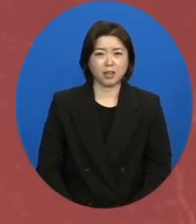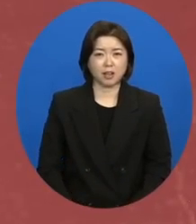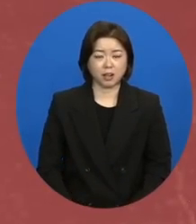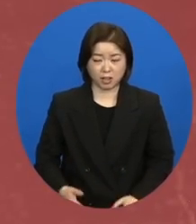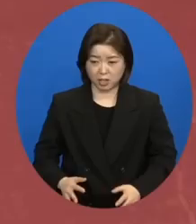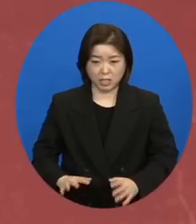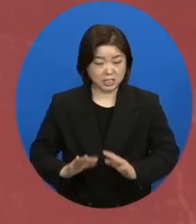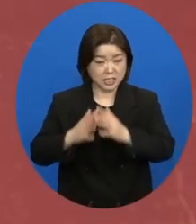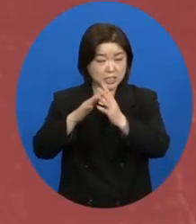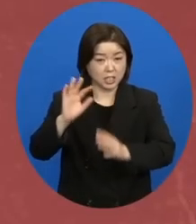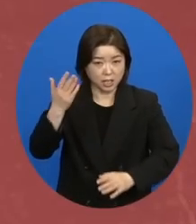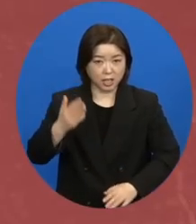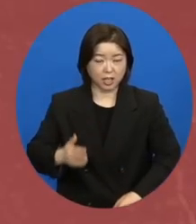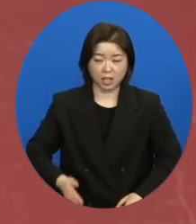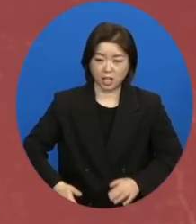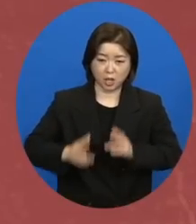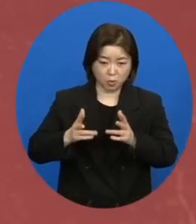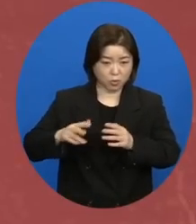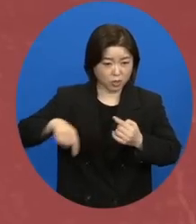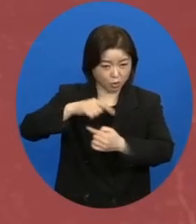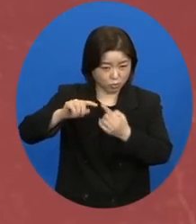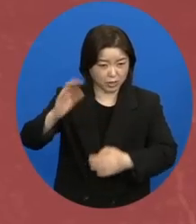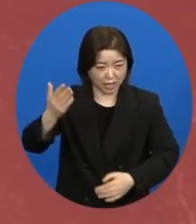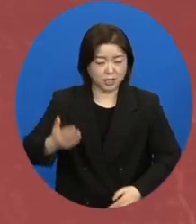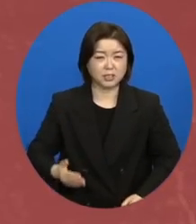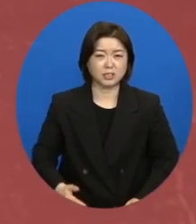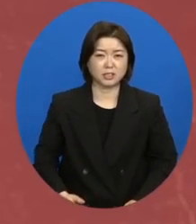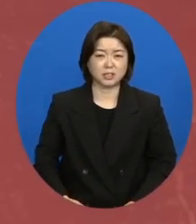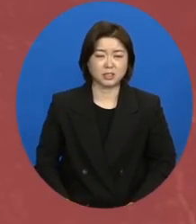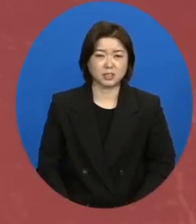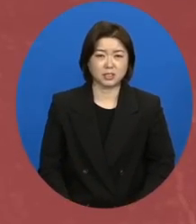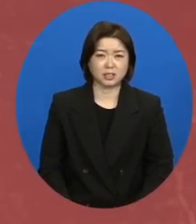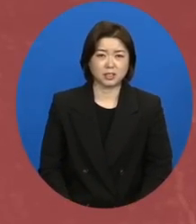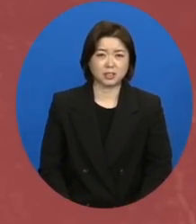짓다고 돼? 공장이 돌아가줘야지.